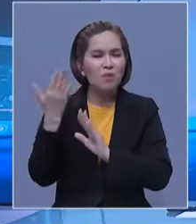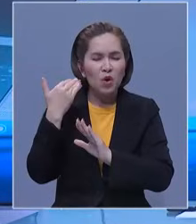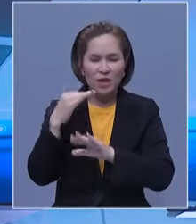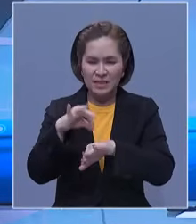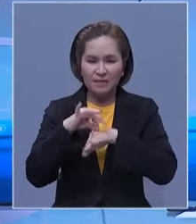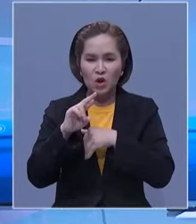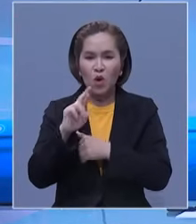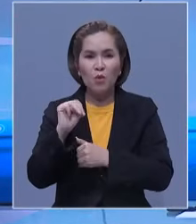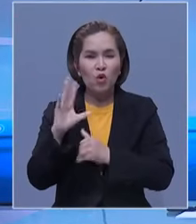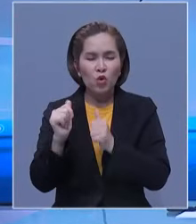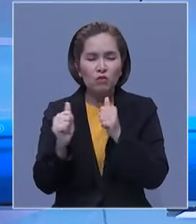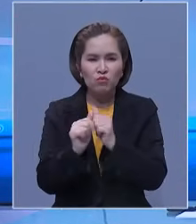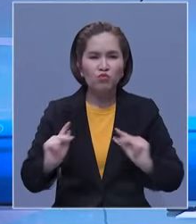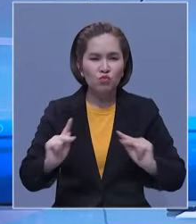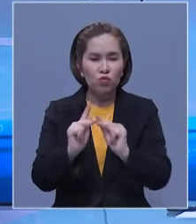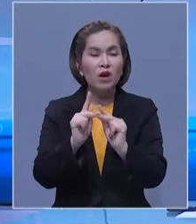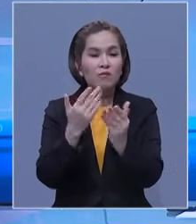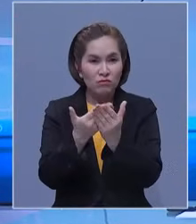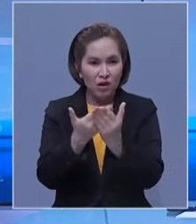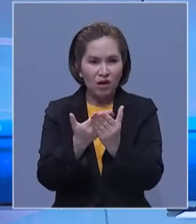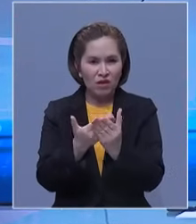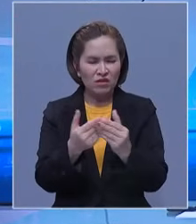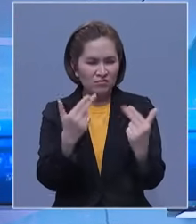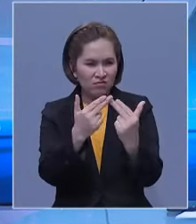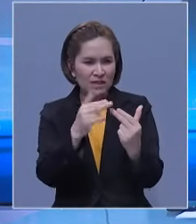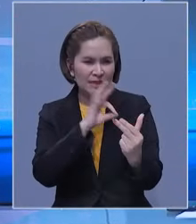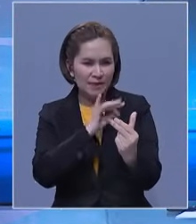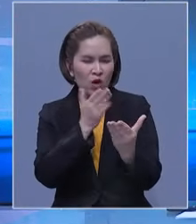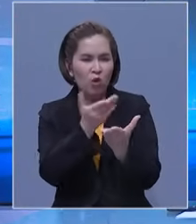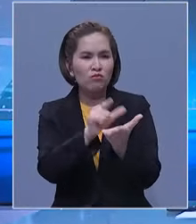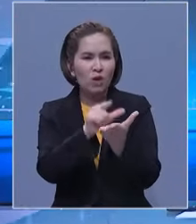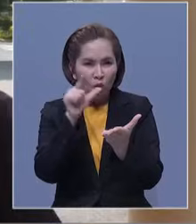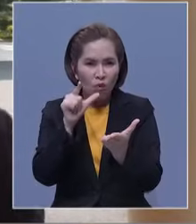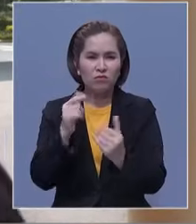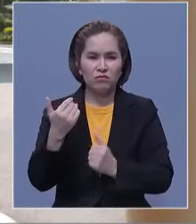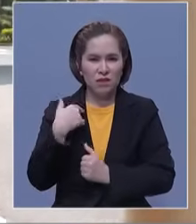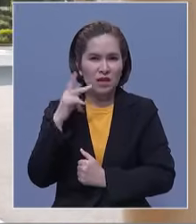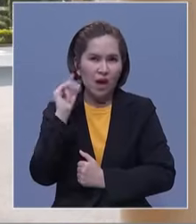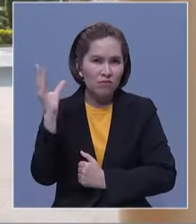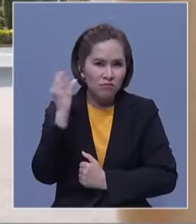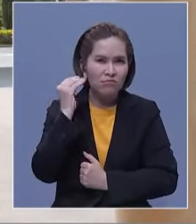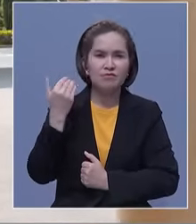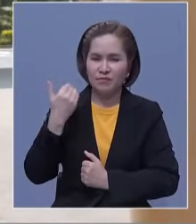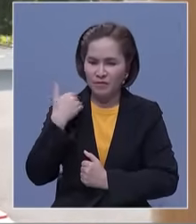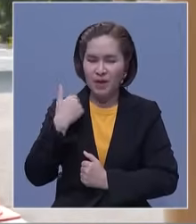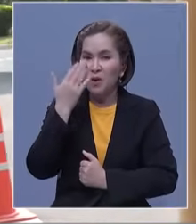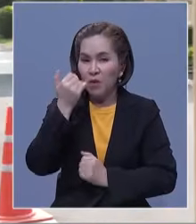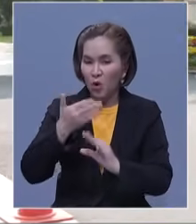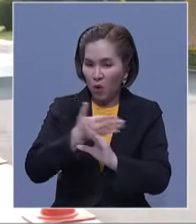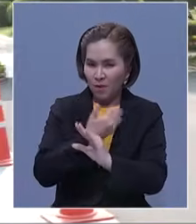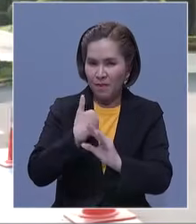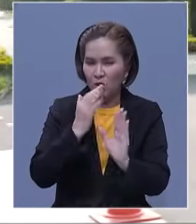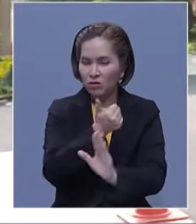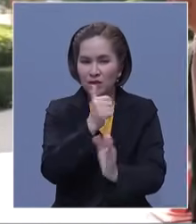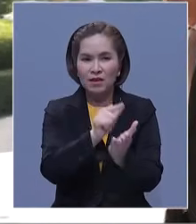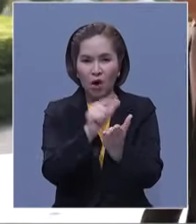ลาออกจากการเป็นสมาชิกพรรค อุ้ยคุณกฤษณาก็จะลาออกด้วยเหรอ เห็นว่าอย่างนั้นเพราะว่าก่อนหน้านี้เนี่ยก็มีคนลาออกกันไปแล้ว